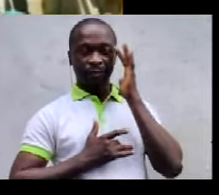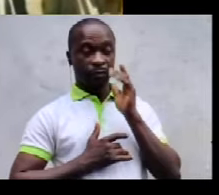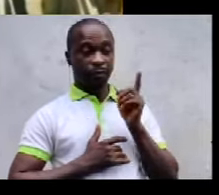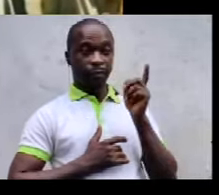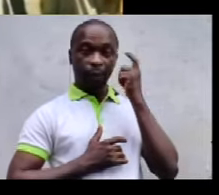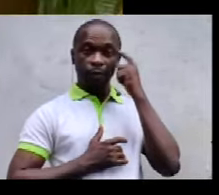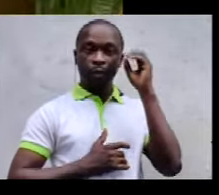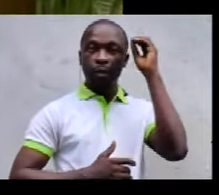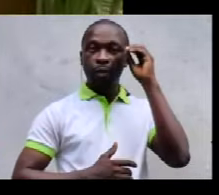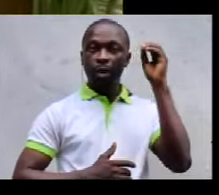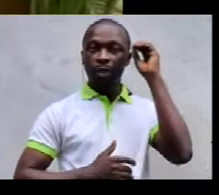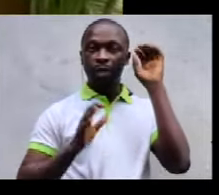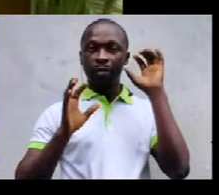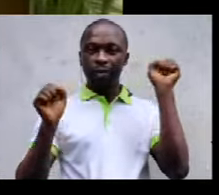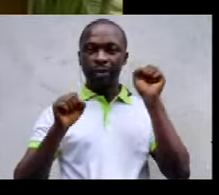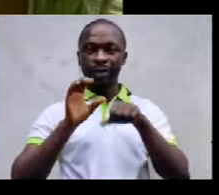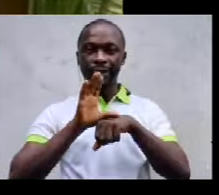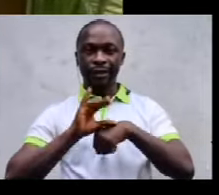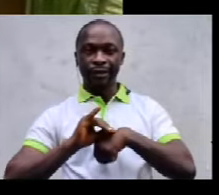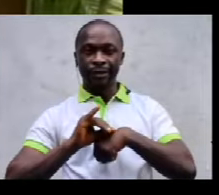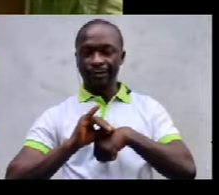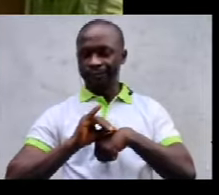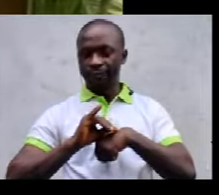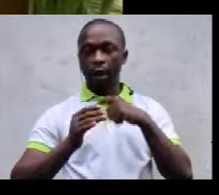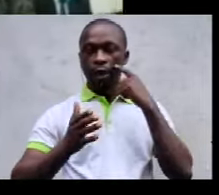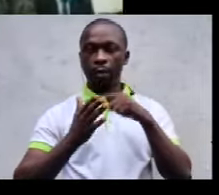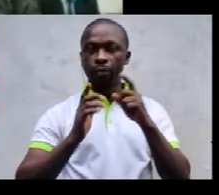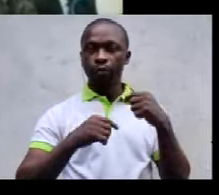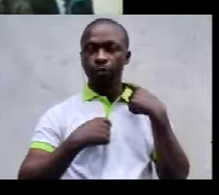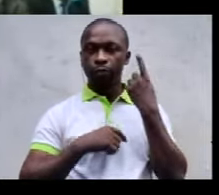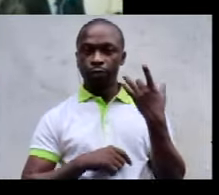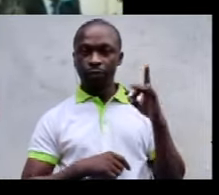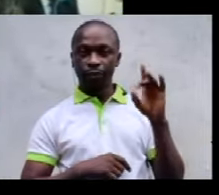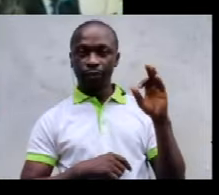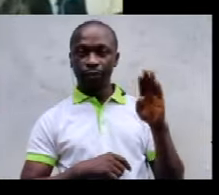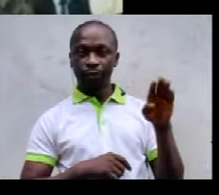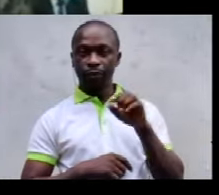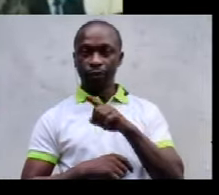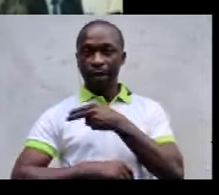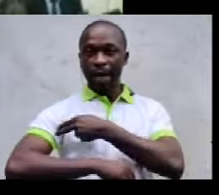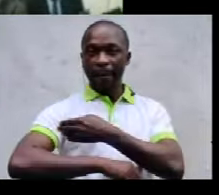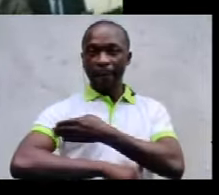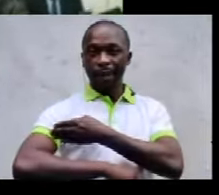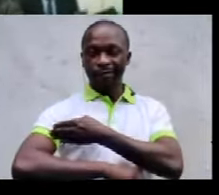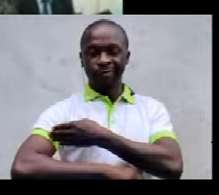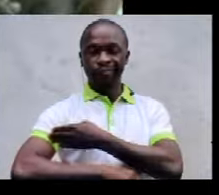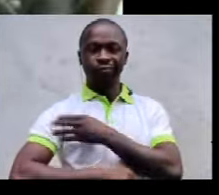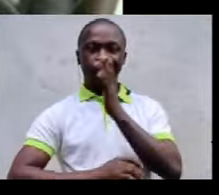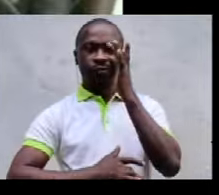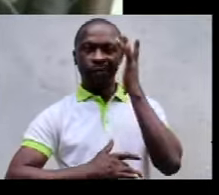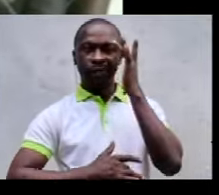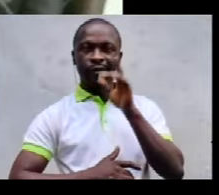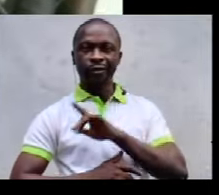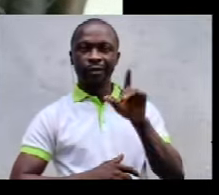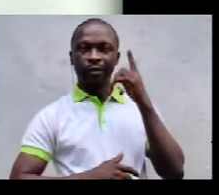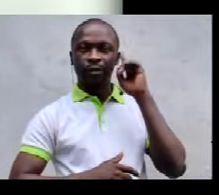activités gouvernementales. Face à l'absence du Premier ministre Ahmed Bakayoko, pour des raisons de santé, le président de la République vient de signer 2